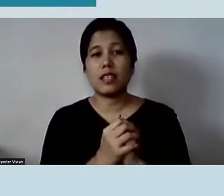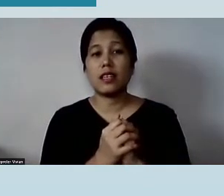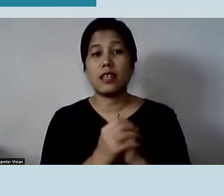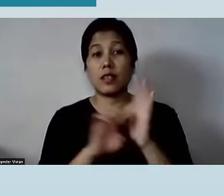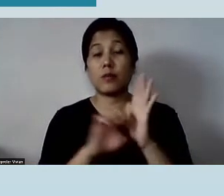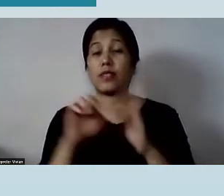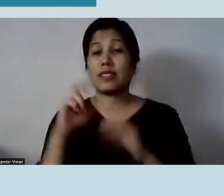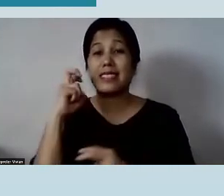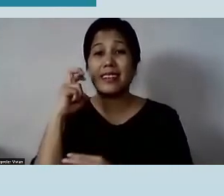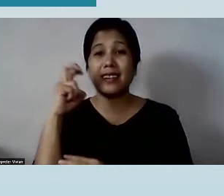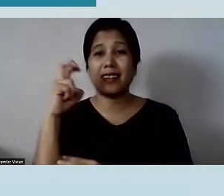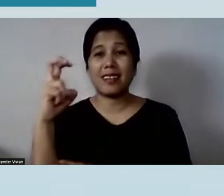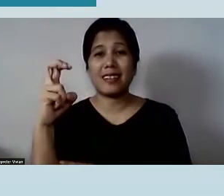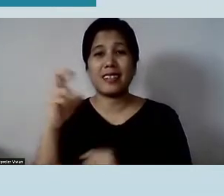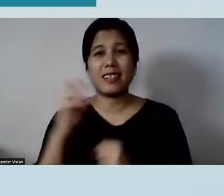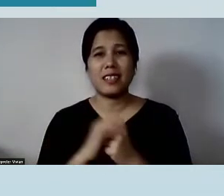LRT.